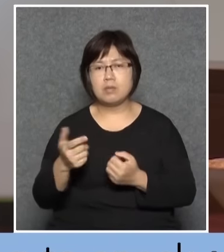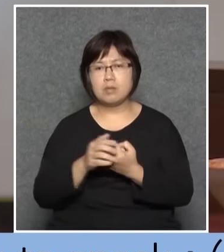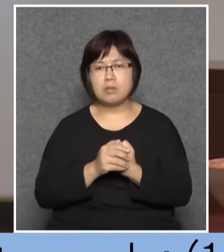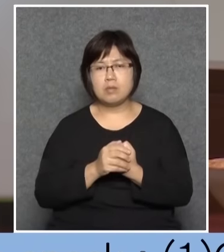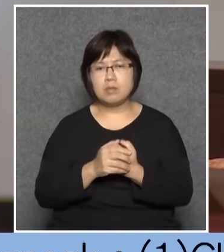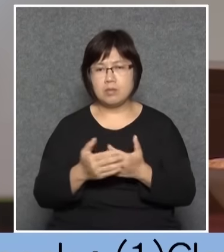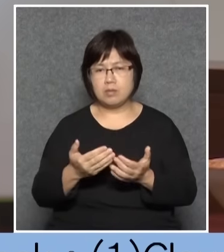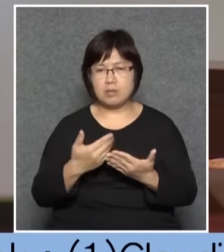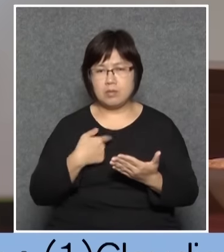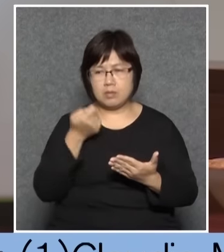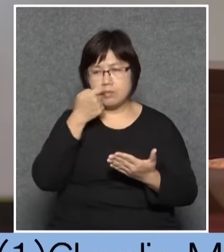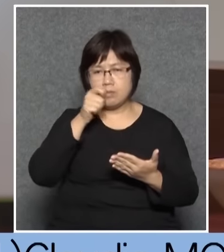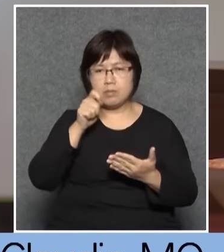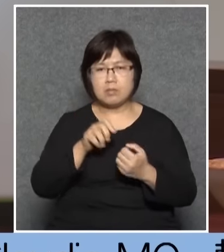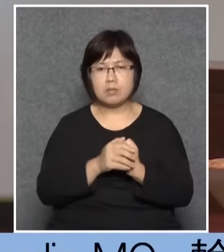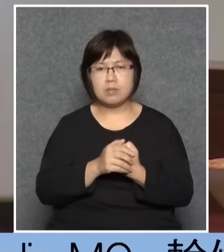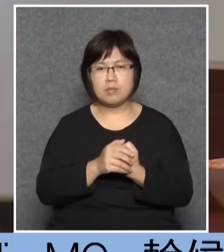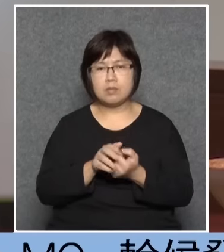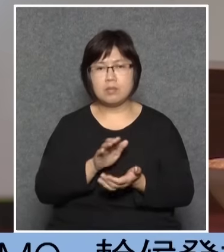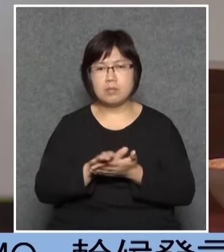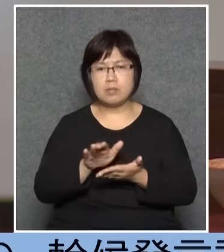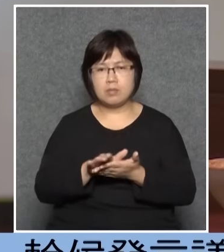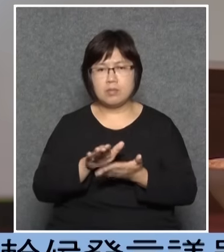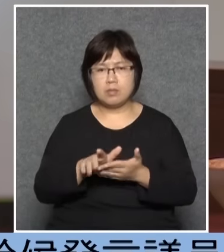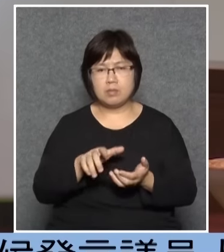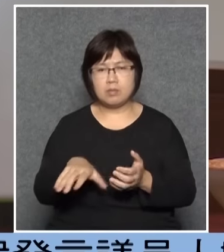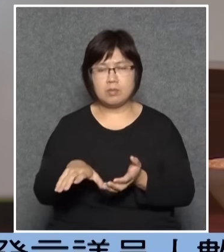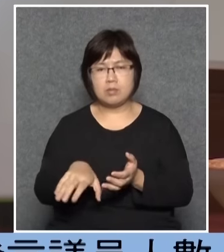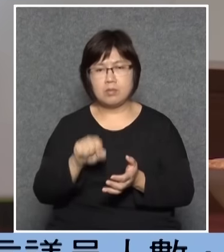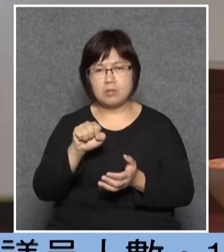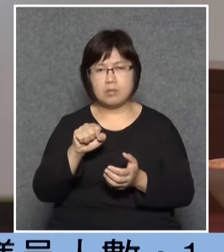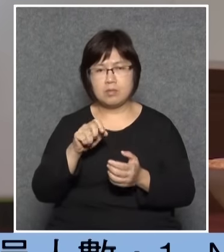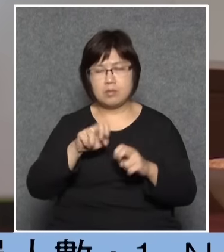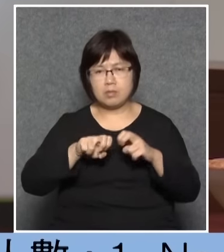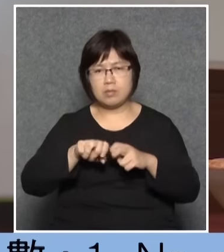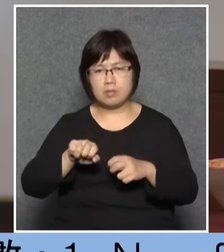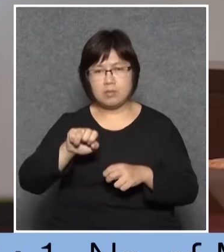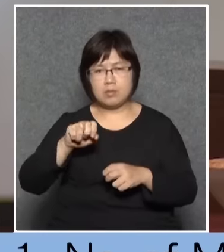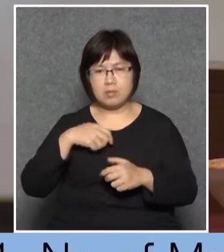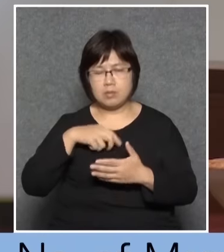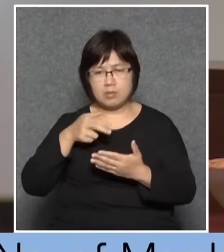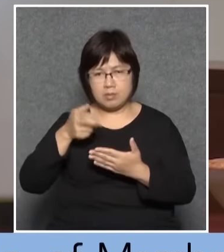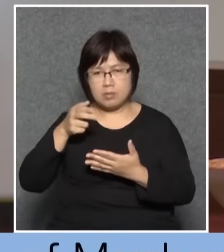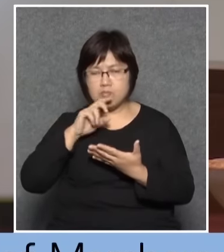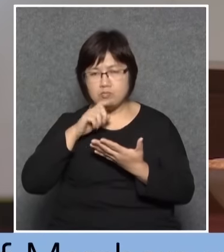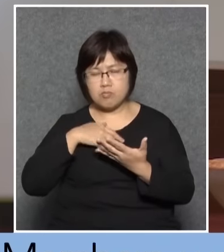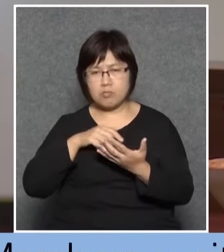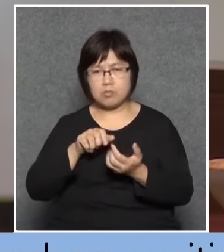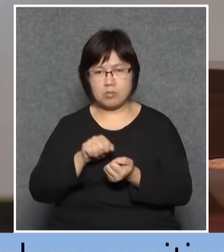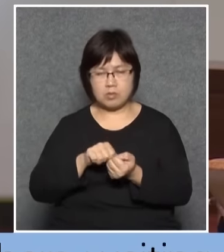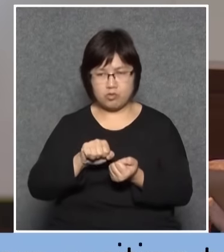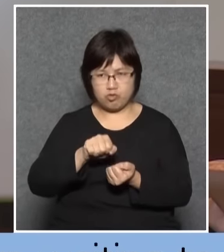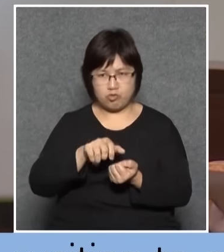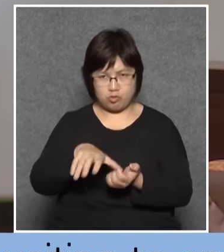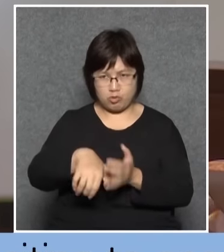嗰個好簡單嘅，係咪？撤銷器材取出手令，撤銷器材取出手令。咁呢個咧，